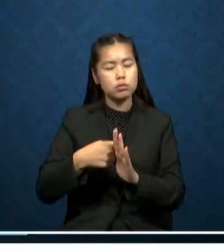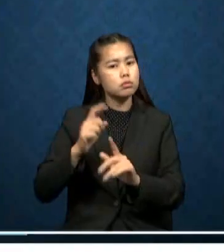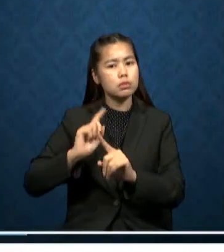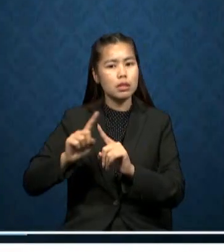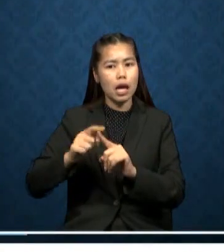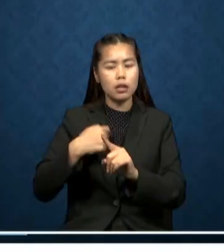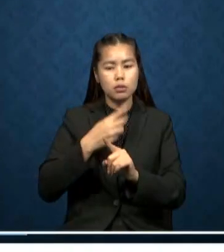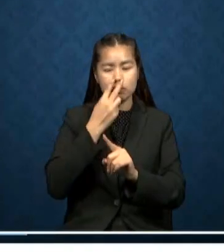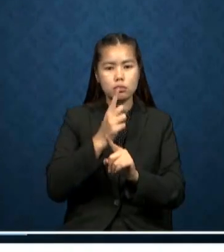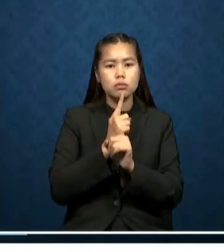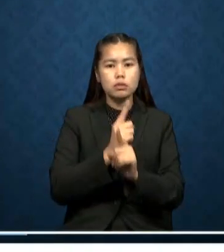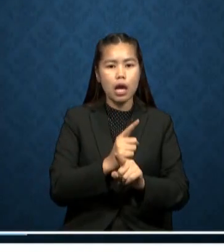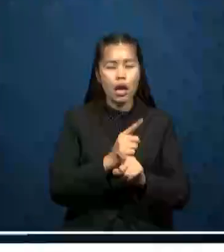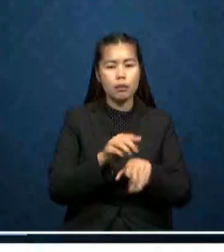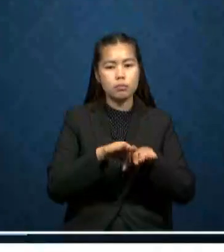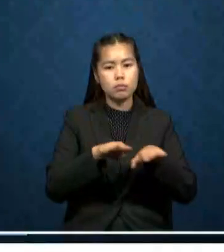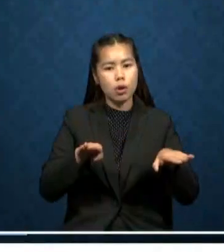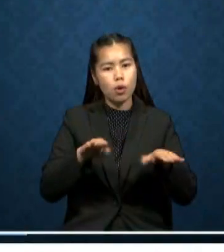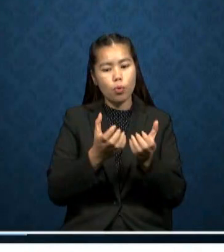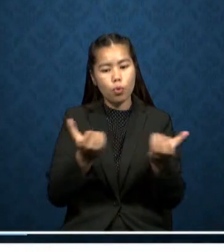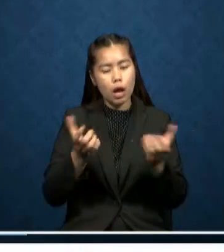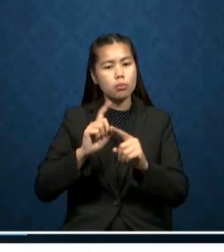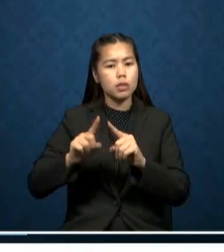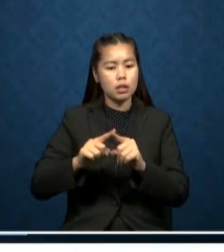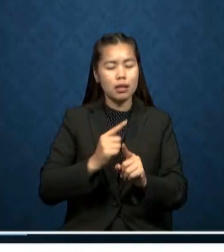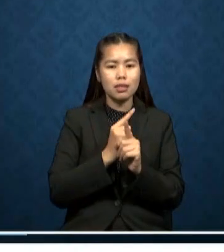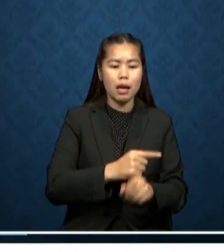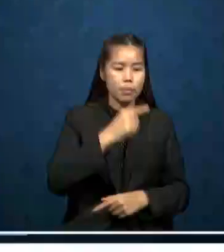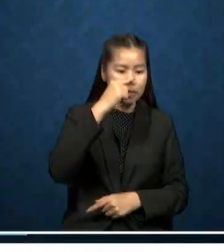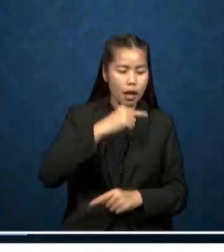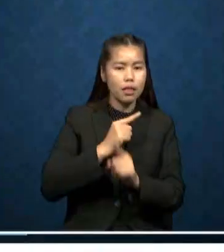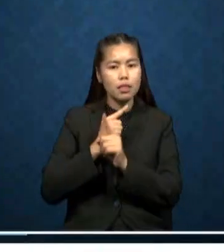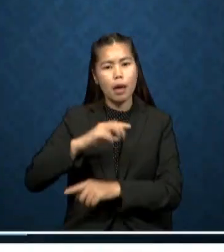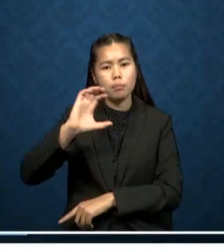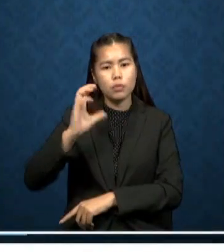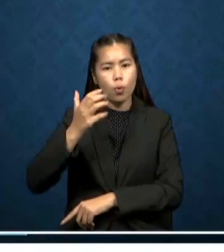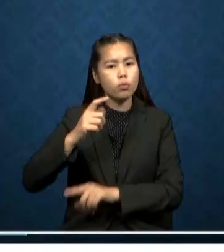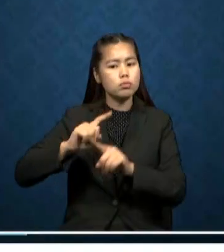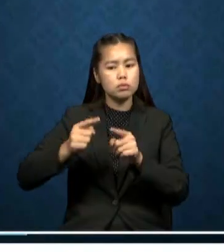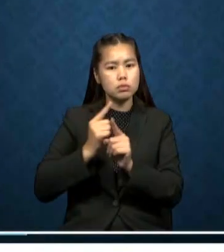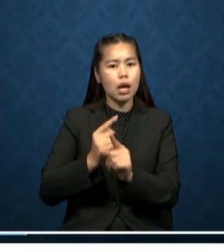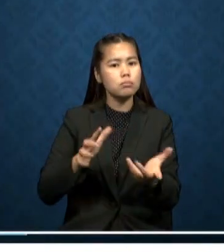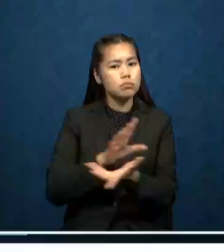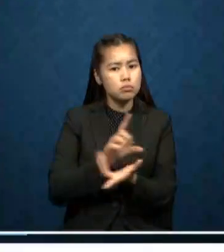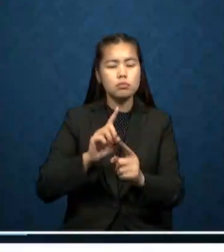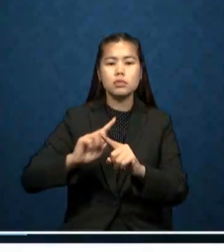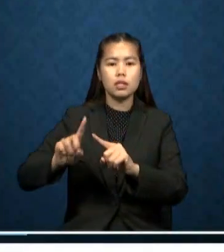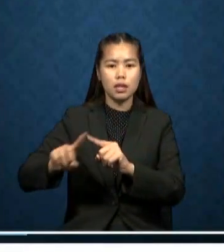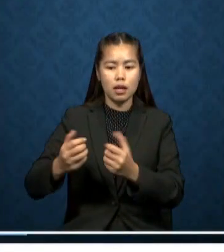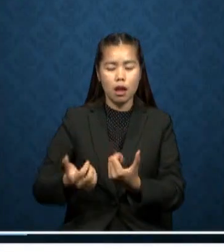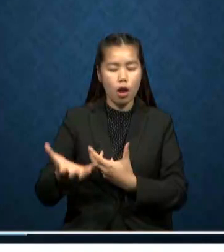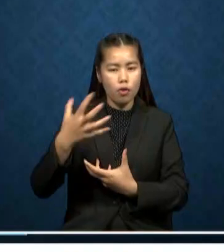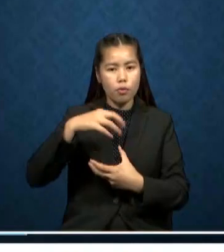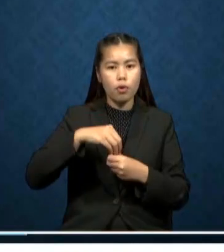ของคุณธรรมคำนึงภูมิปัญญาไทยภูมิปัญญาสากลและสภาพของภูมิสังคมนำไปสู่ความเข้าใจต่อ